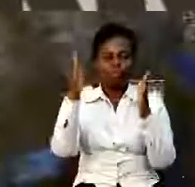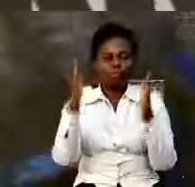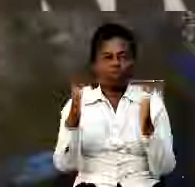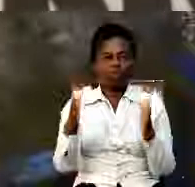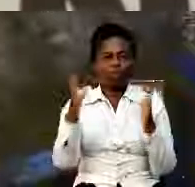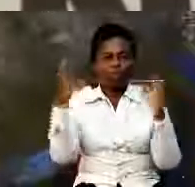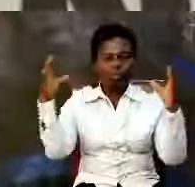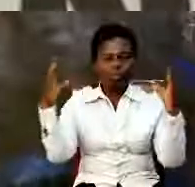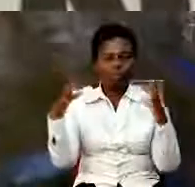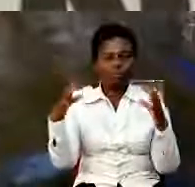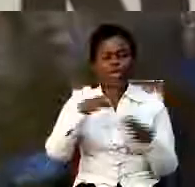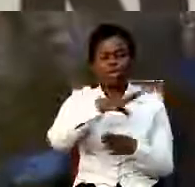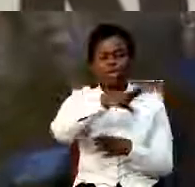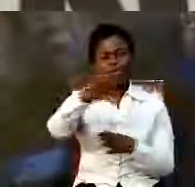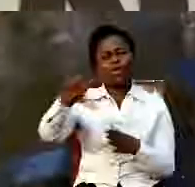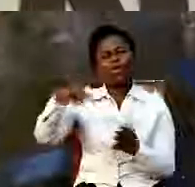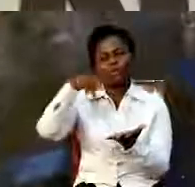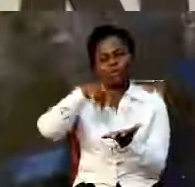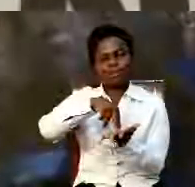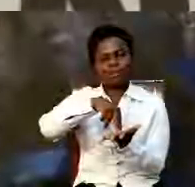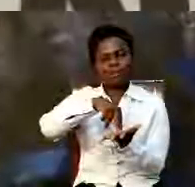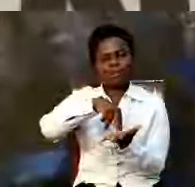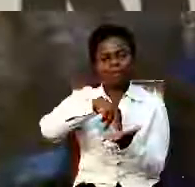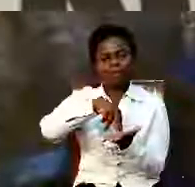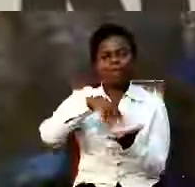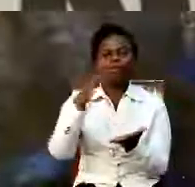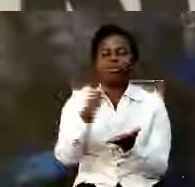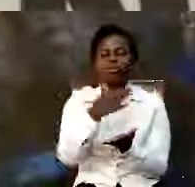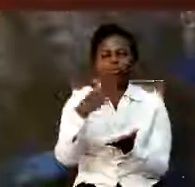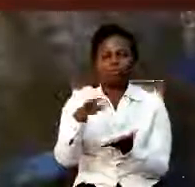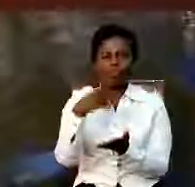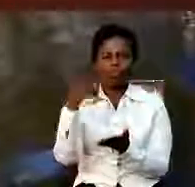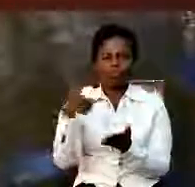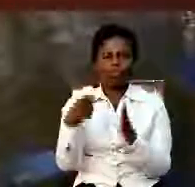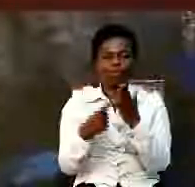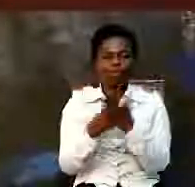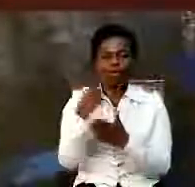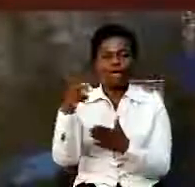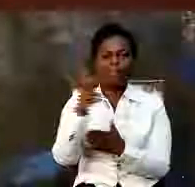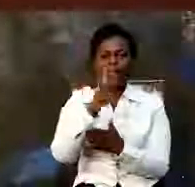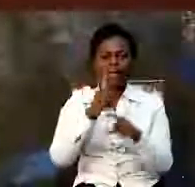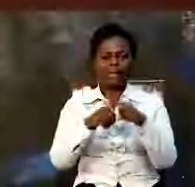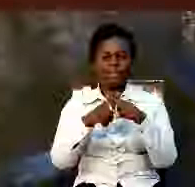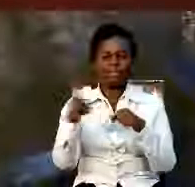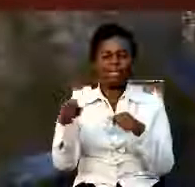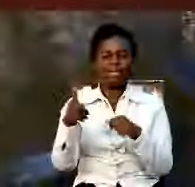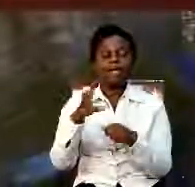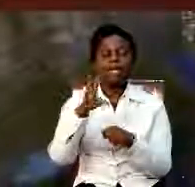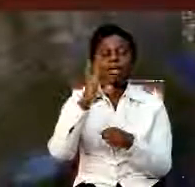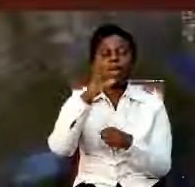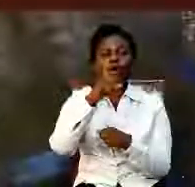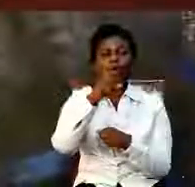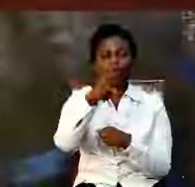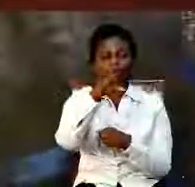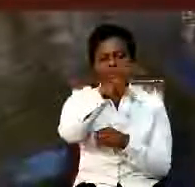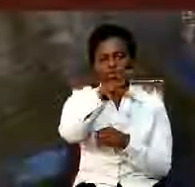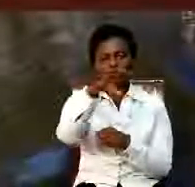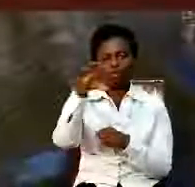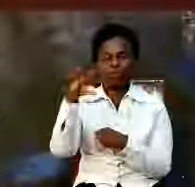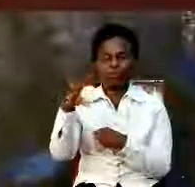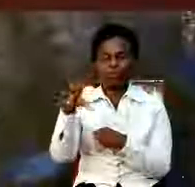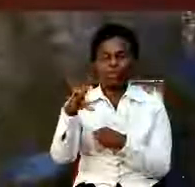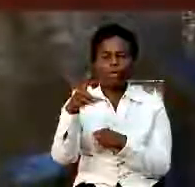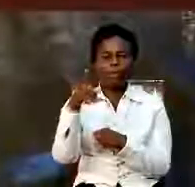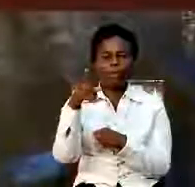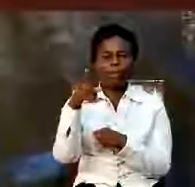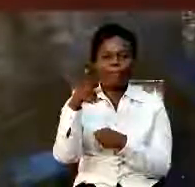nitawasii sasa sote tusimame ili tuweze kuimba wimbo huu kutoka hapa Kinyerezi, na wale ambao mko kule vituoni